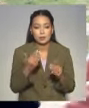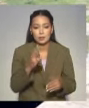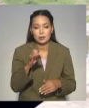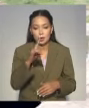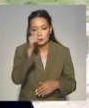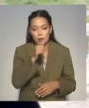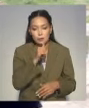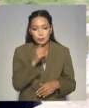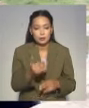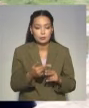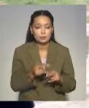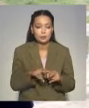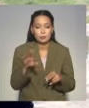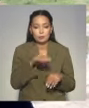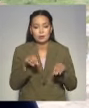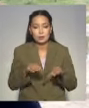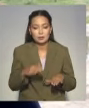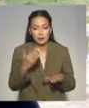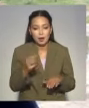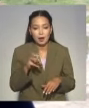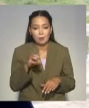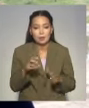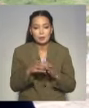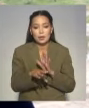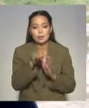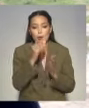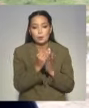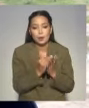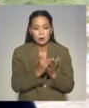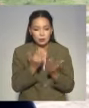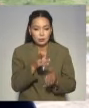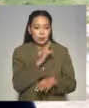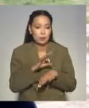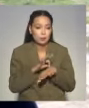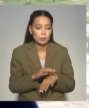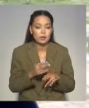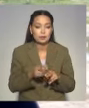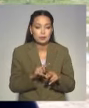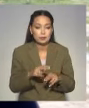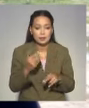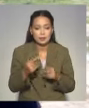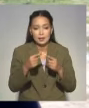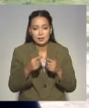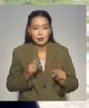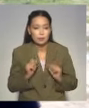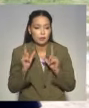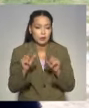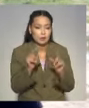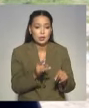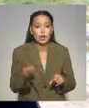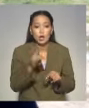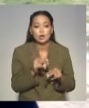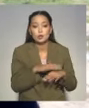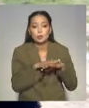айында сайлаушыларымыздың алдында қабылдап қорғаған «Аманат» партиясының сайлау алды бағдарламасын жүзеге асыру. Сондықтан біз нақты сапарларда, ең алдымен республикалық